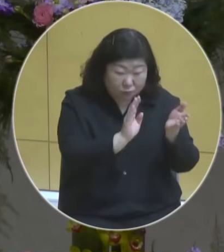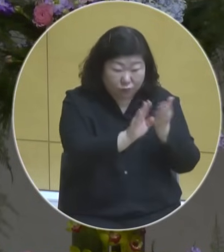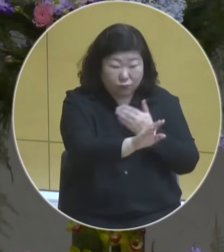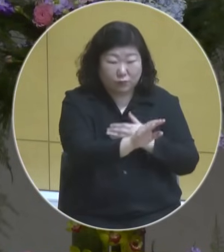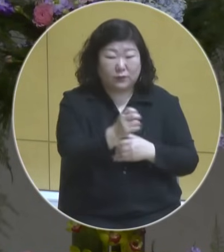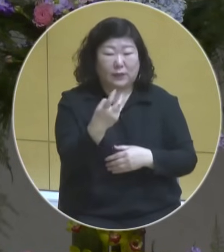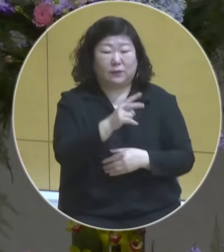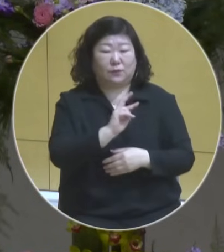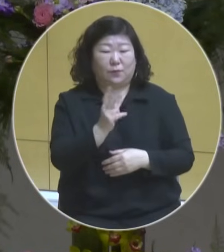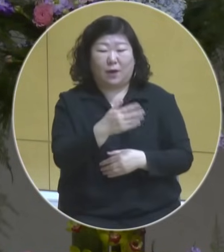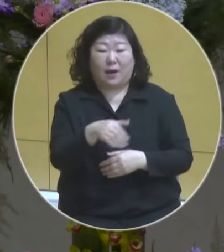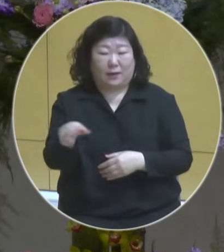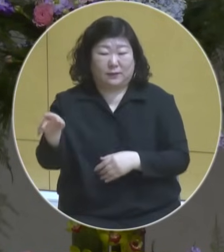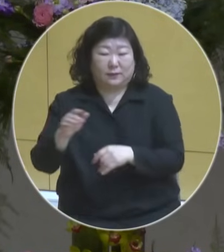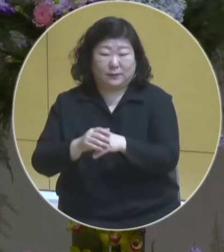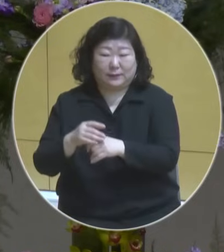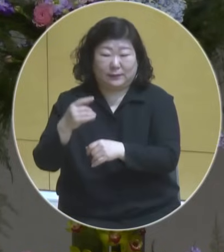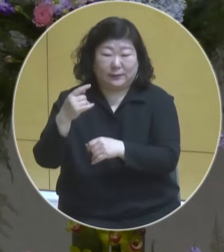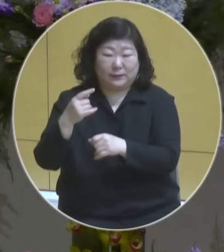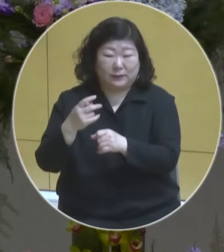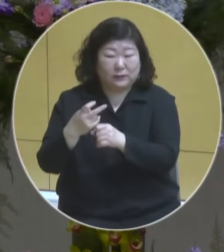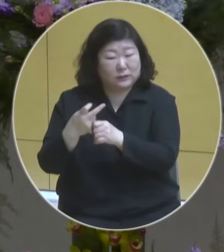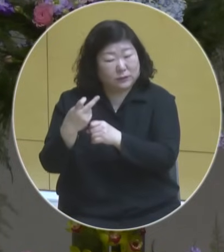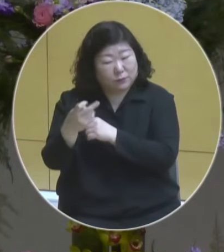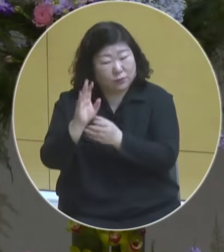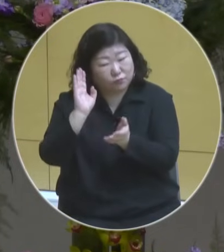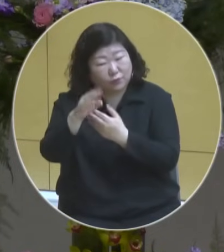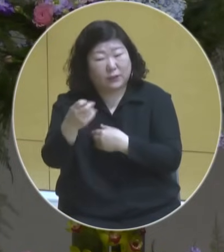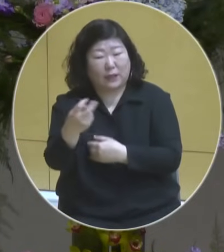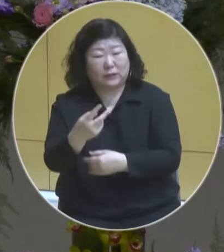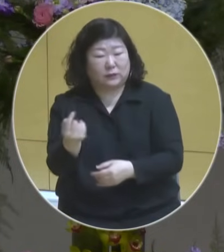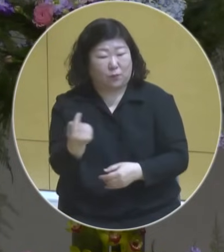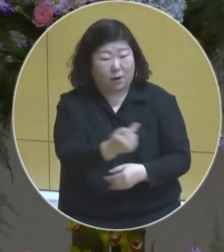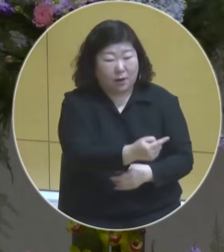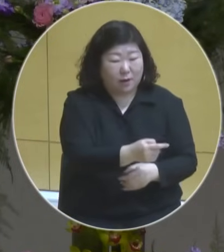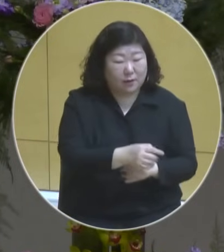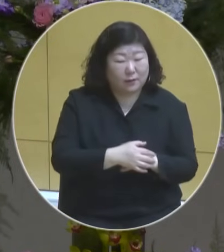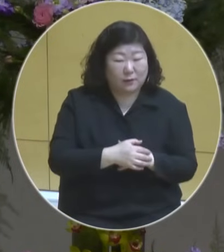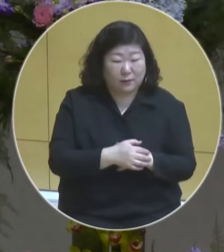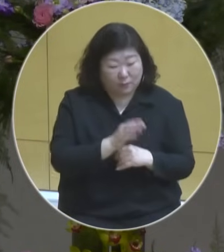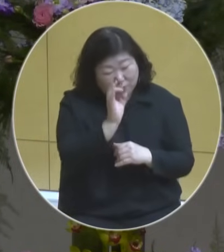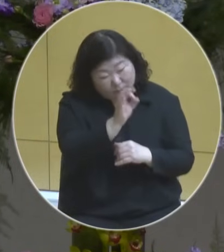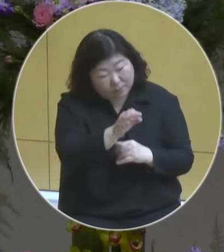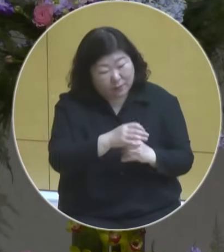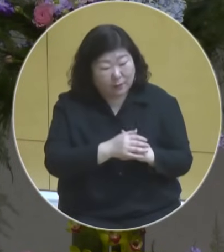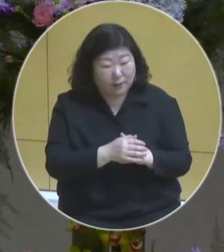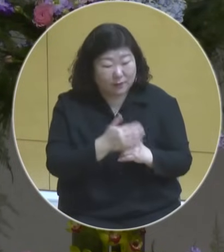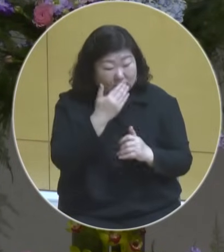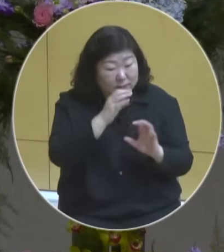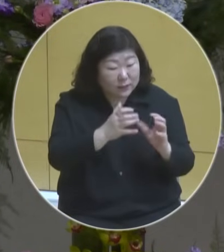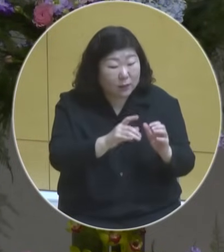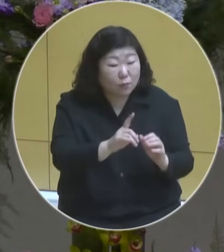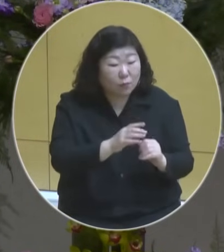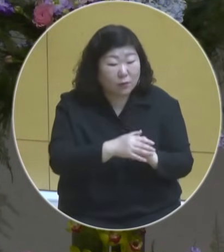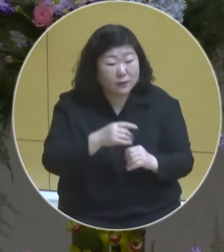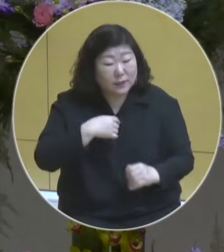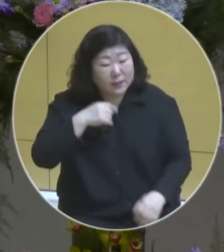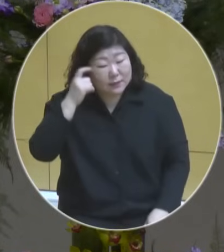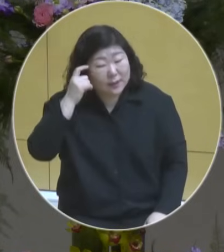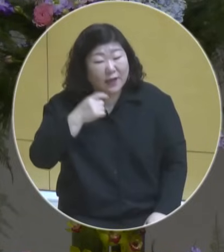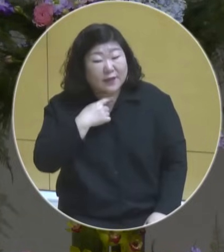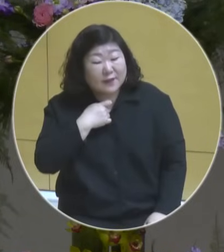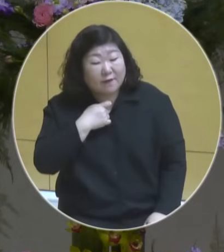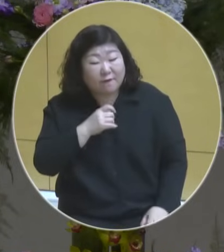돌아갑니다 그리고 12년 뒤에 다시 오게 됩니다 12년 뒤에 와서 다시 본 이스라엘은 자기가 생각했던